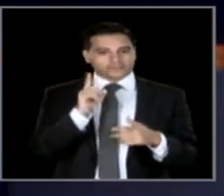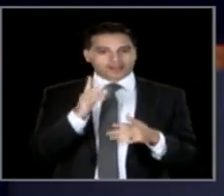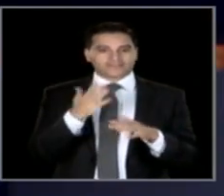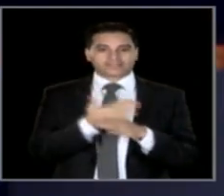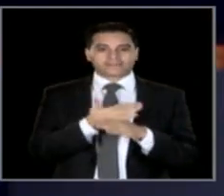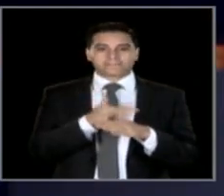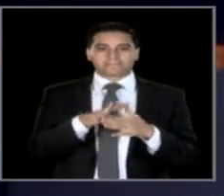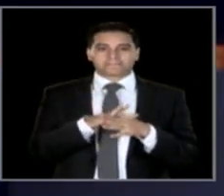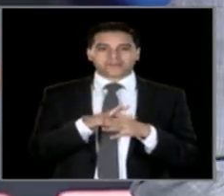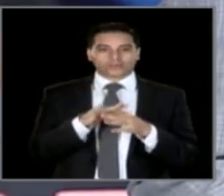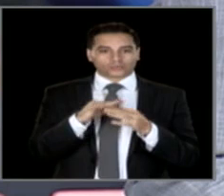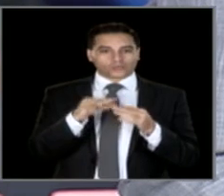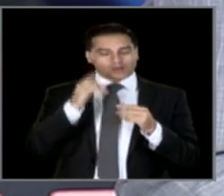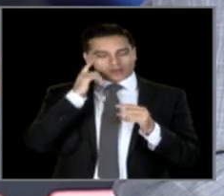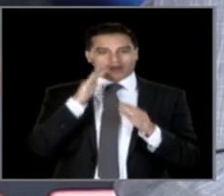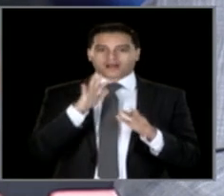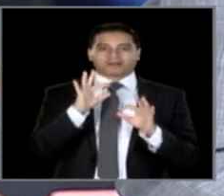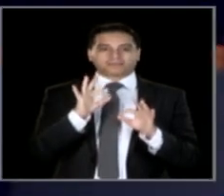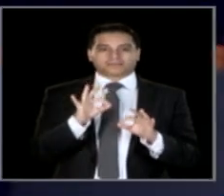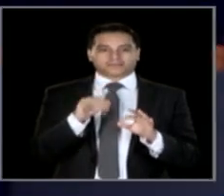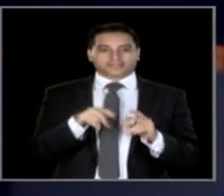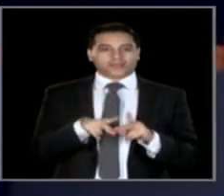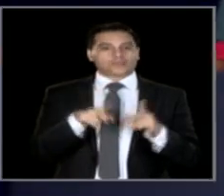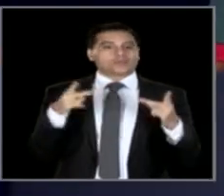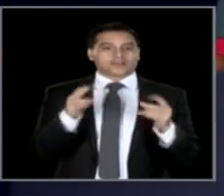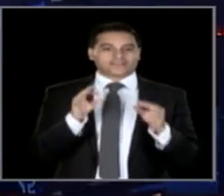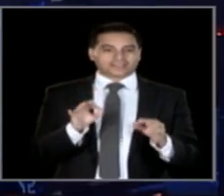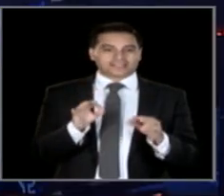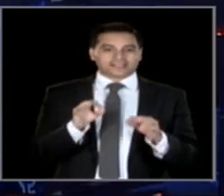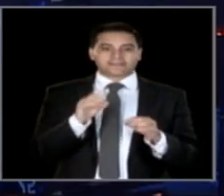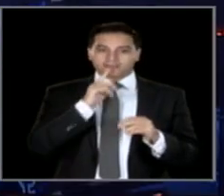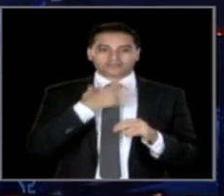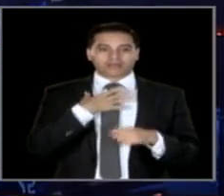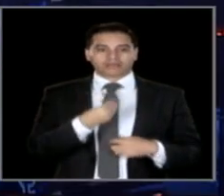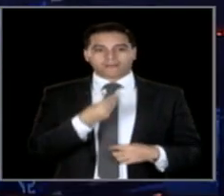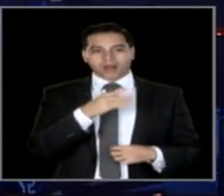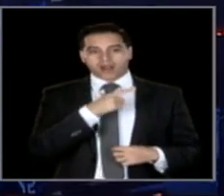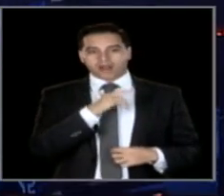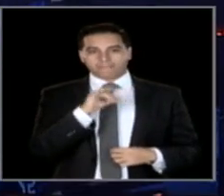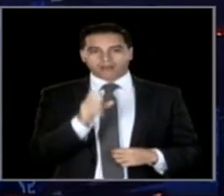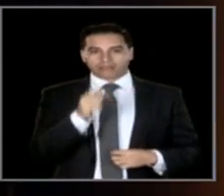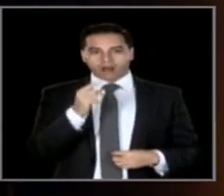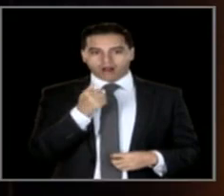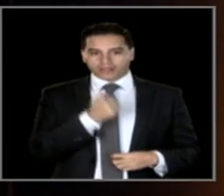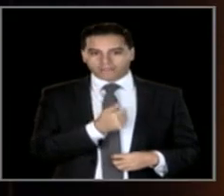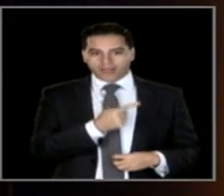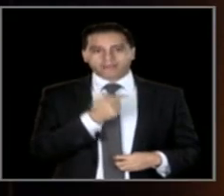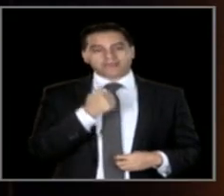بيبقى الموضوع في ضغط رهيب يعني. يعني الدنيا مختلفه هنا اكيد. طيب نطمن على منار.